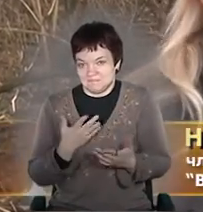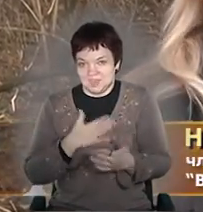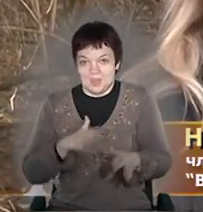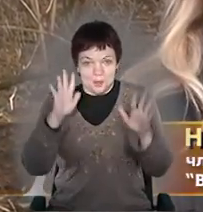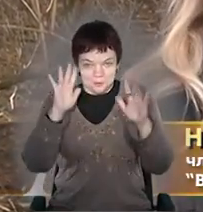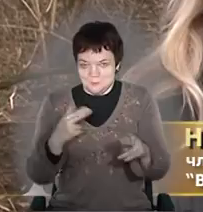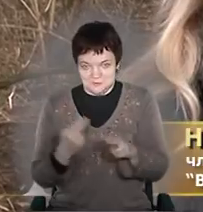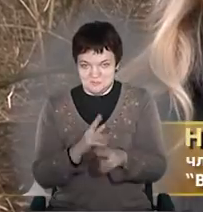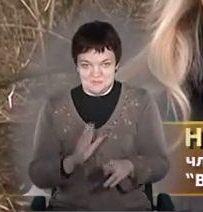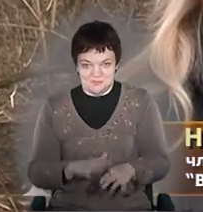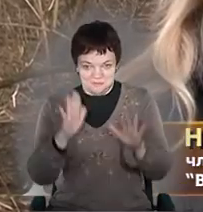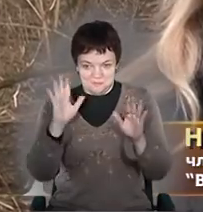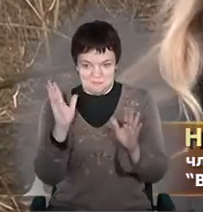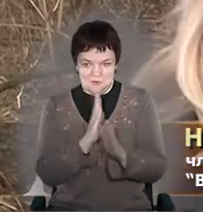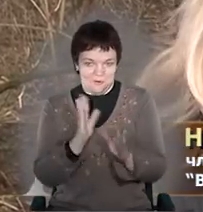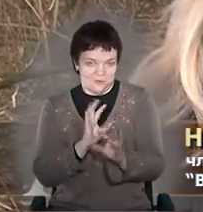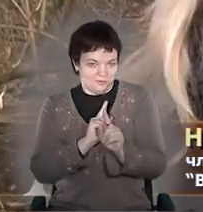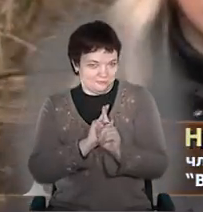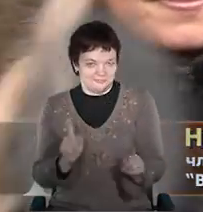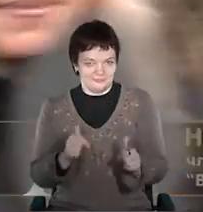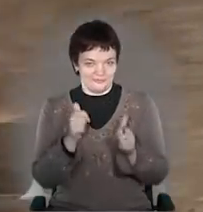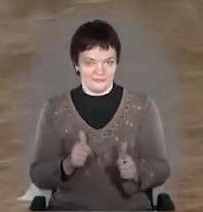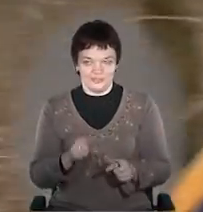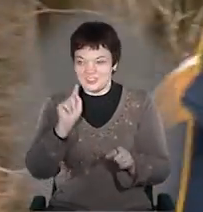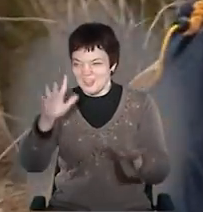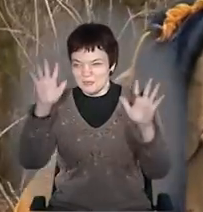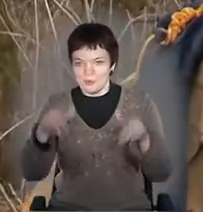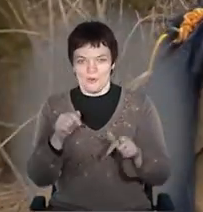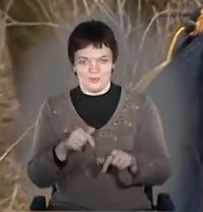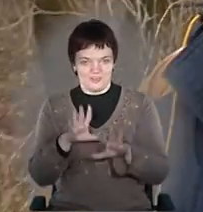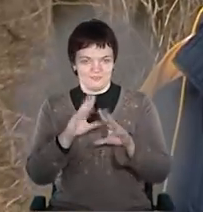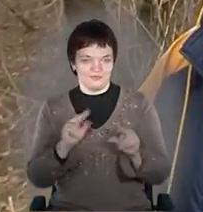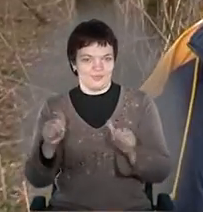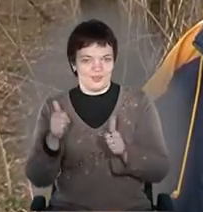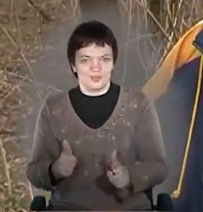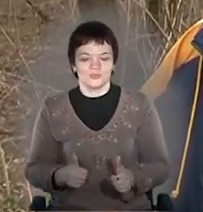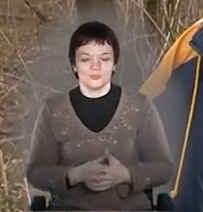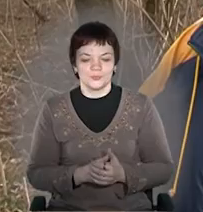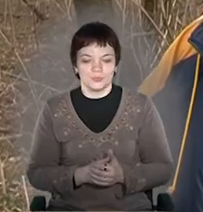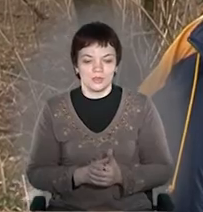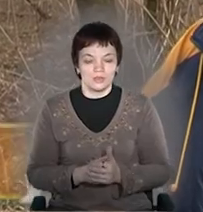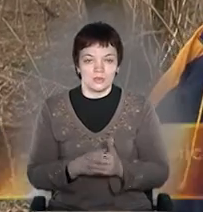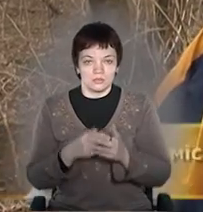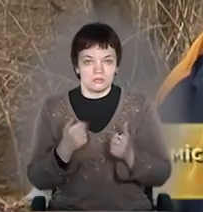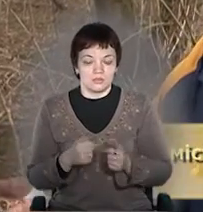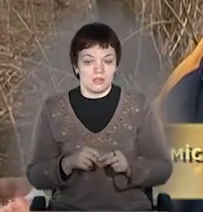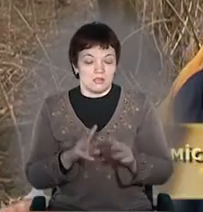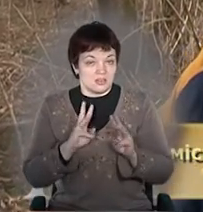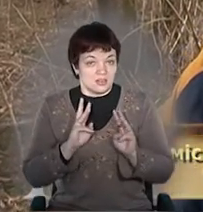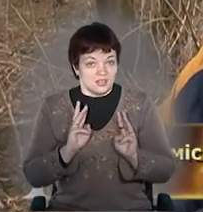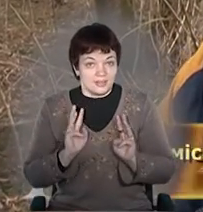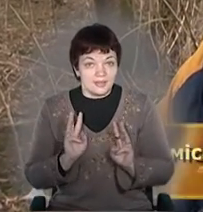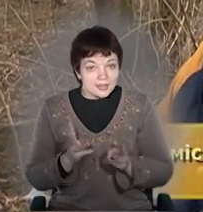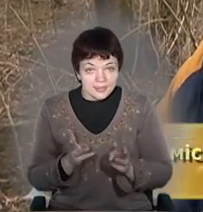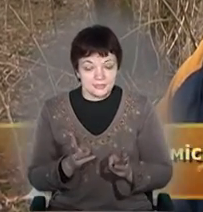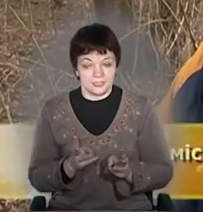даже не помешал. И понимаете, это такое удовольствие, что оно, лес, есть такой фильм, я говорю,